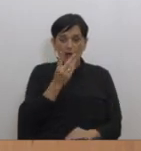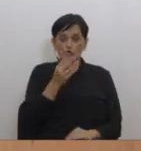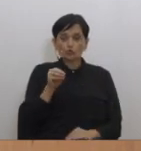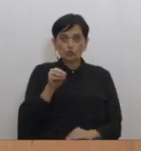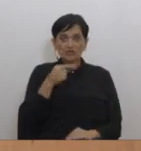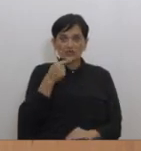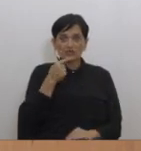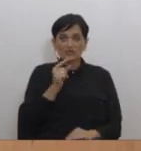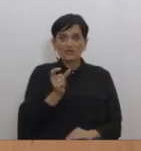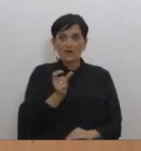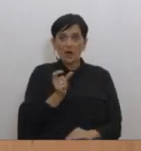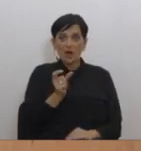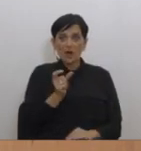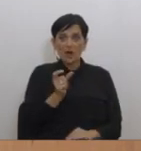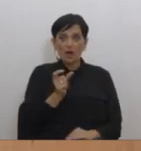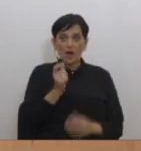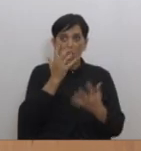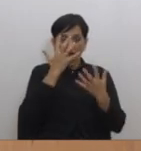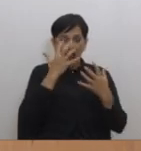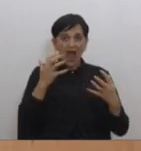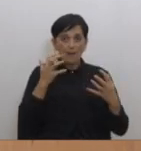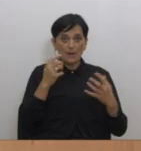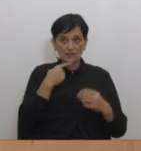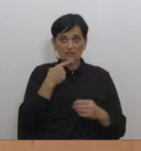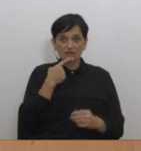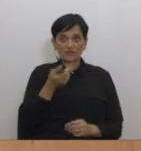ითქვა. ხამიაო ხალხნო,